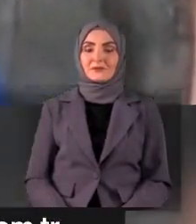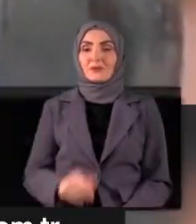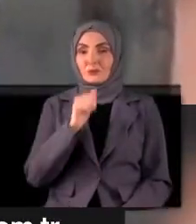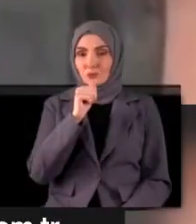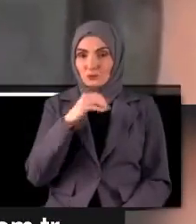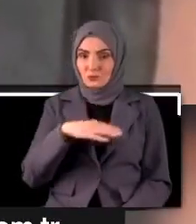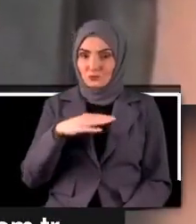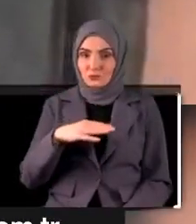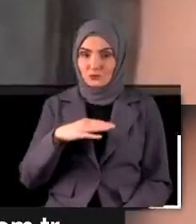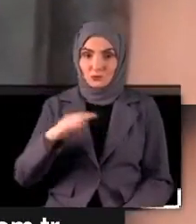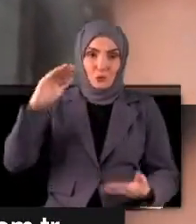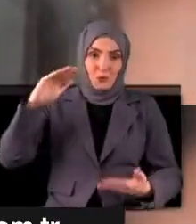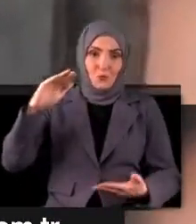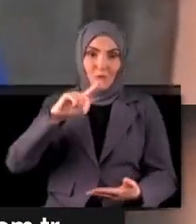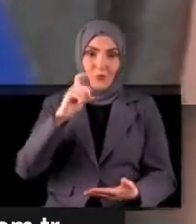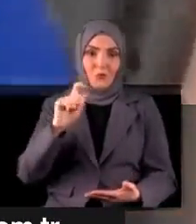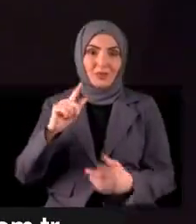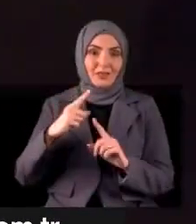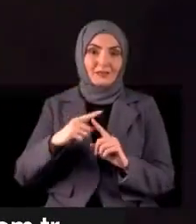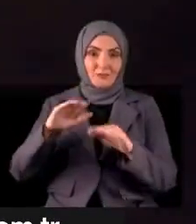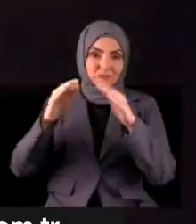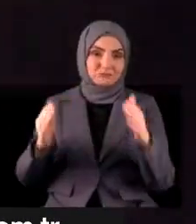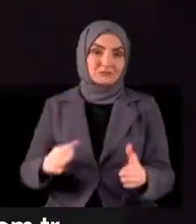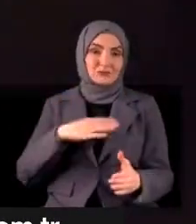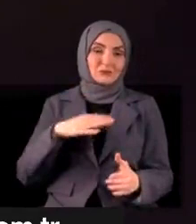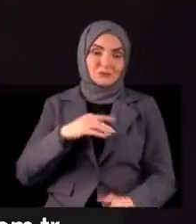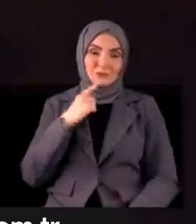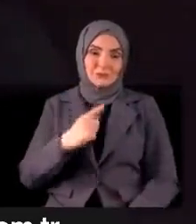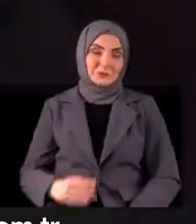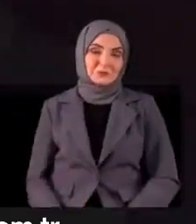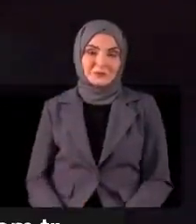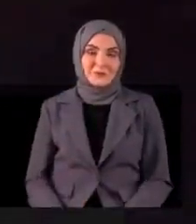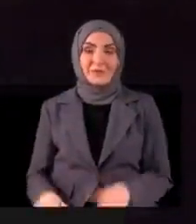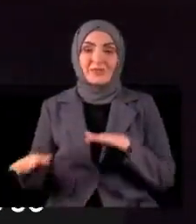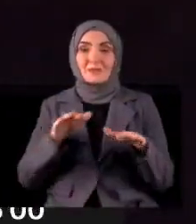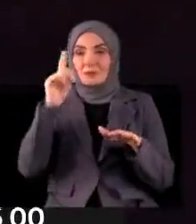O kadar içebilecek misin? Ve